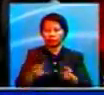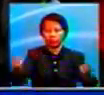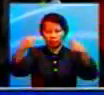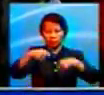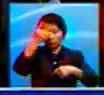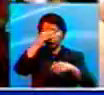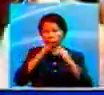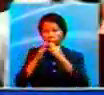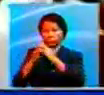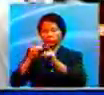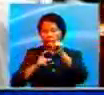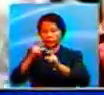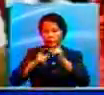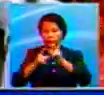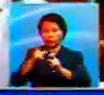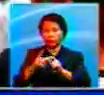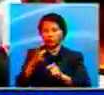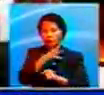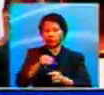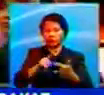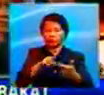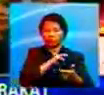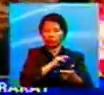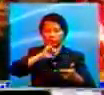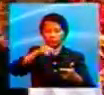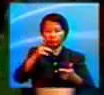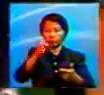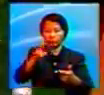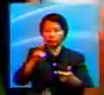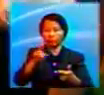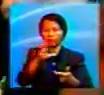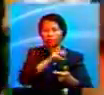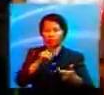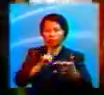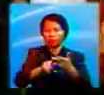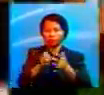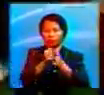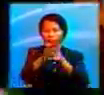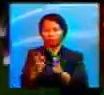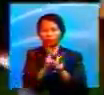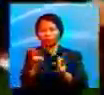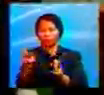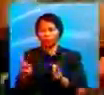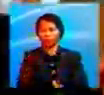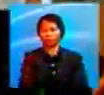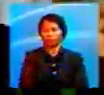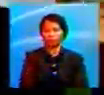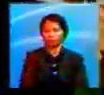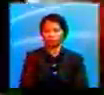Bandar Kuala Lumpur, Datuk Seri Ahmad Faisal Talib, Menteri Kerja Raya, Datuk Fadilah Yusof dan pemimpin kanan Parti